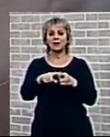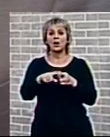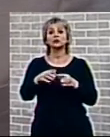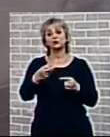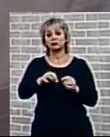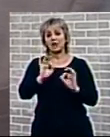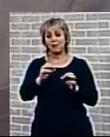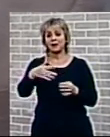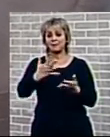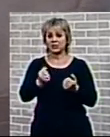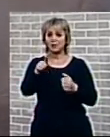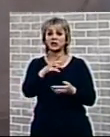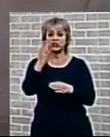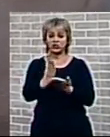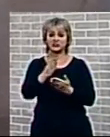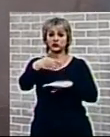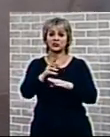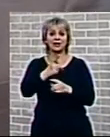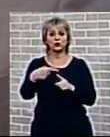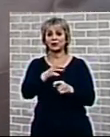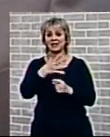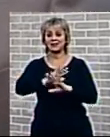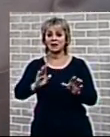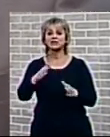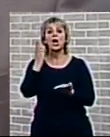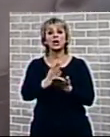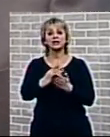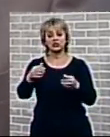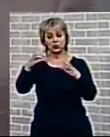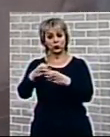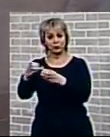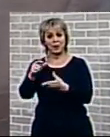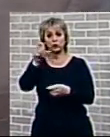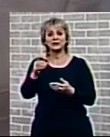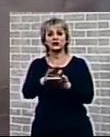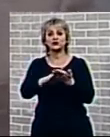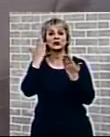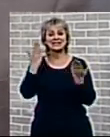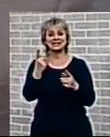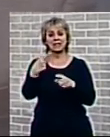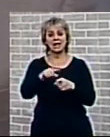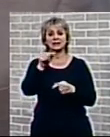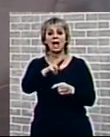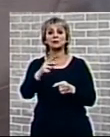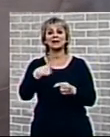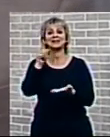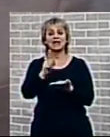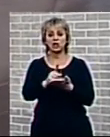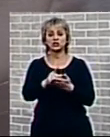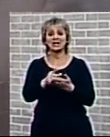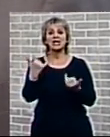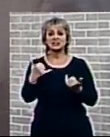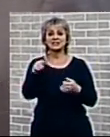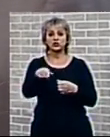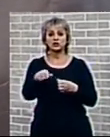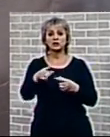удовлетворена, а есть часть людей, которая не удовлетворена. А есть прослойка людей, которые ничего не знают. Так вот, как мы должны, и вот